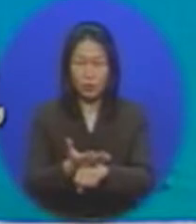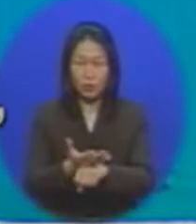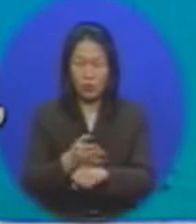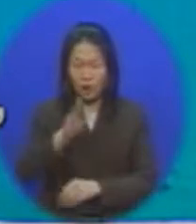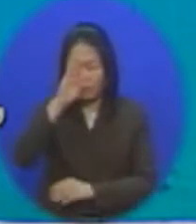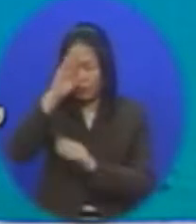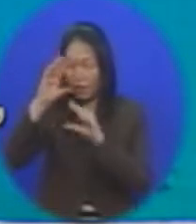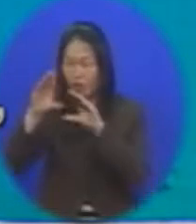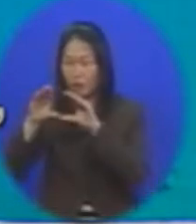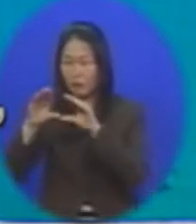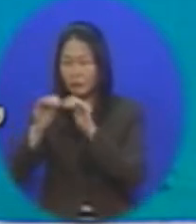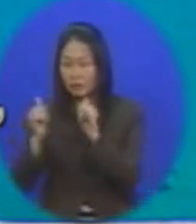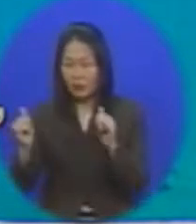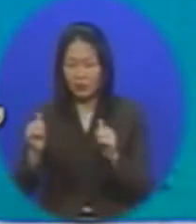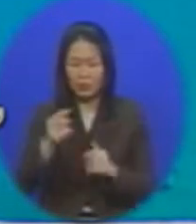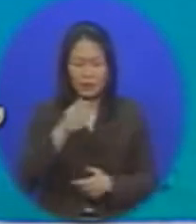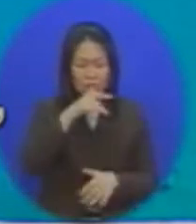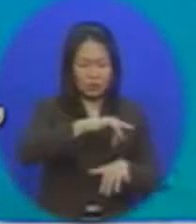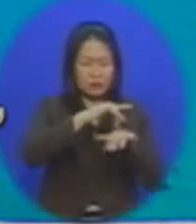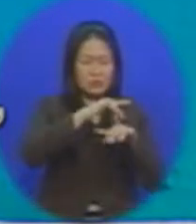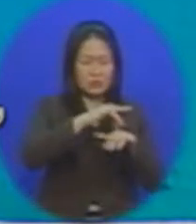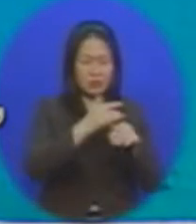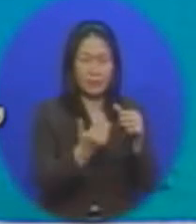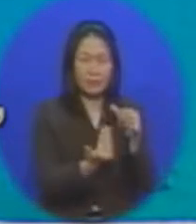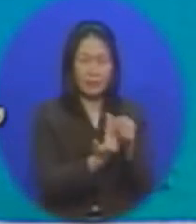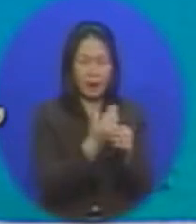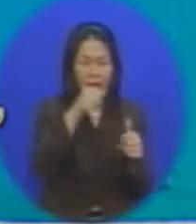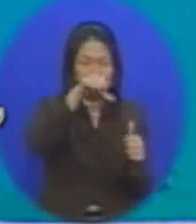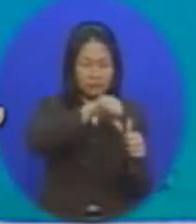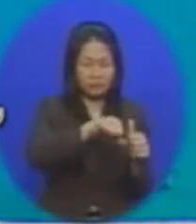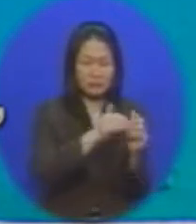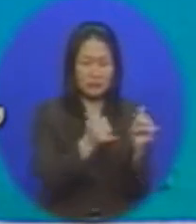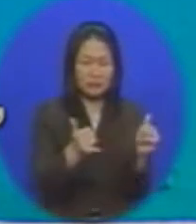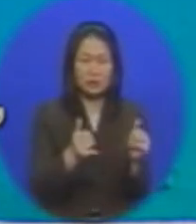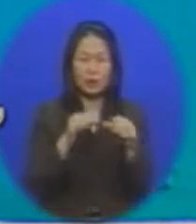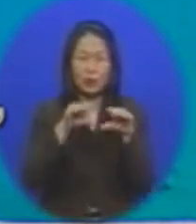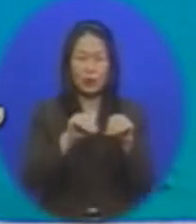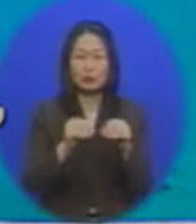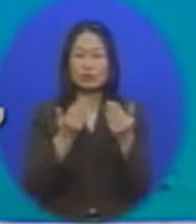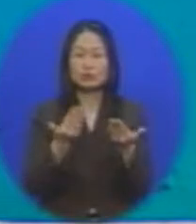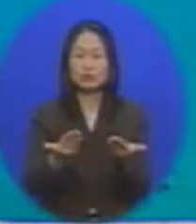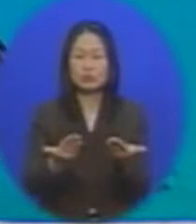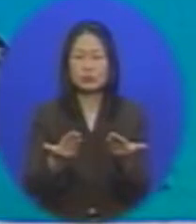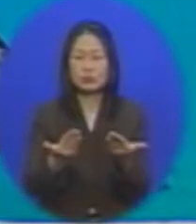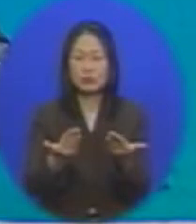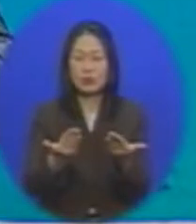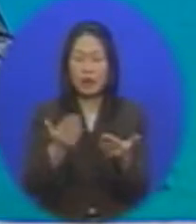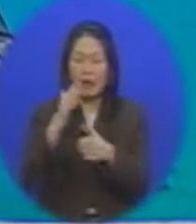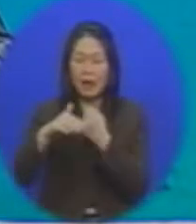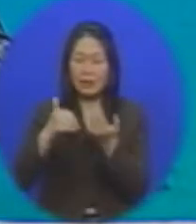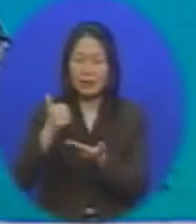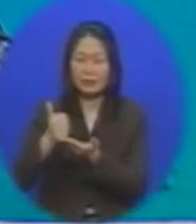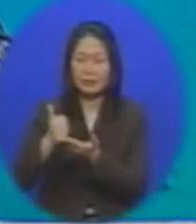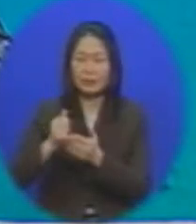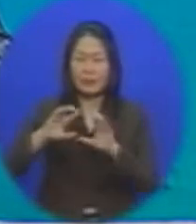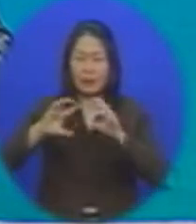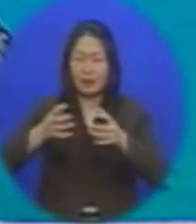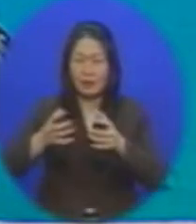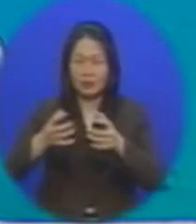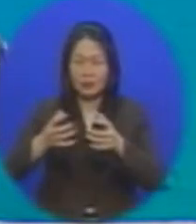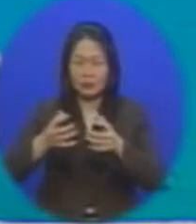귀신들린 자를 고치시고 하나님 나라 선포 하실 때 그 때 예수님의 삶 속에 에